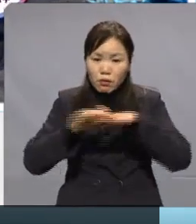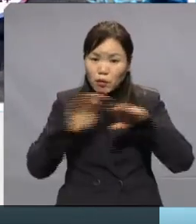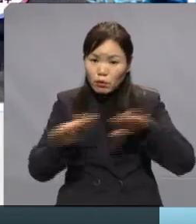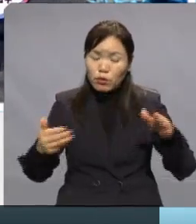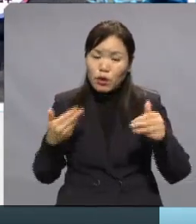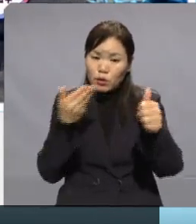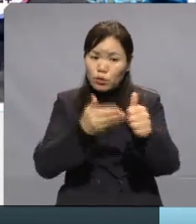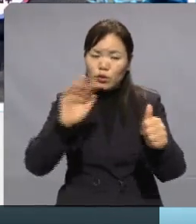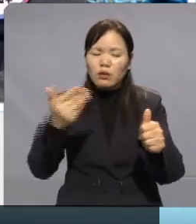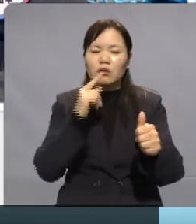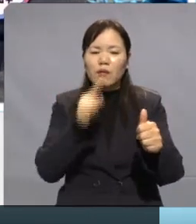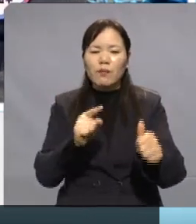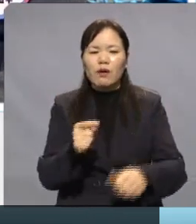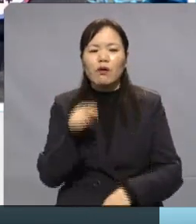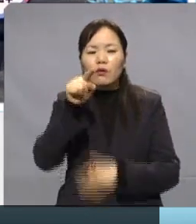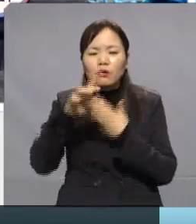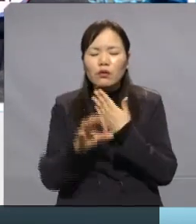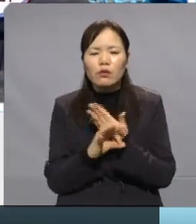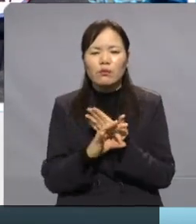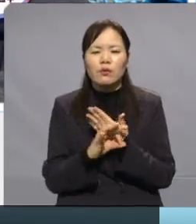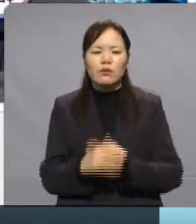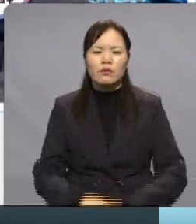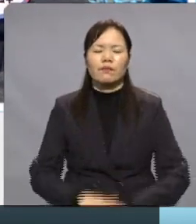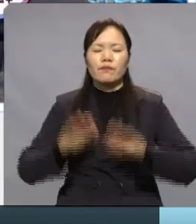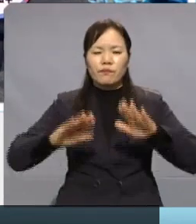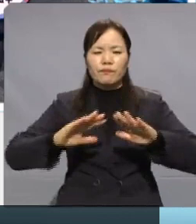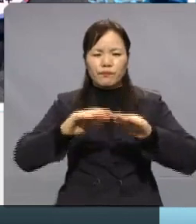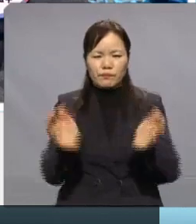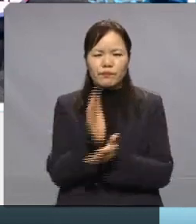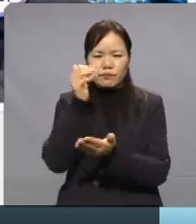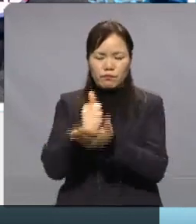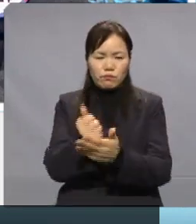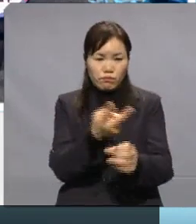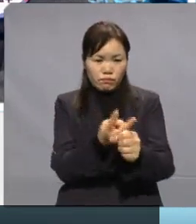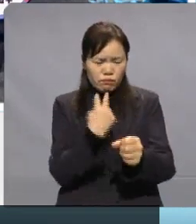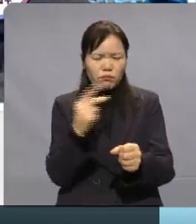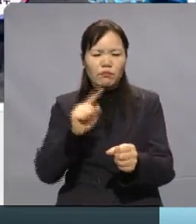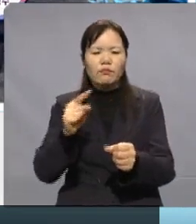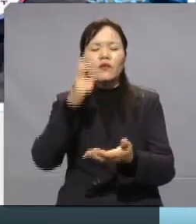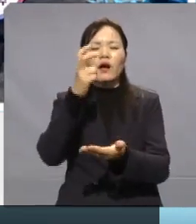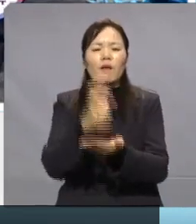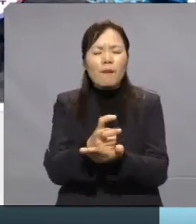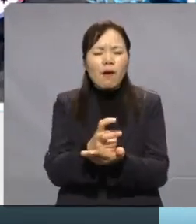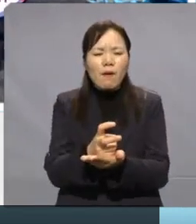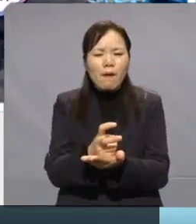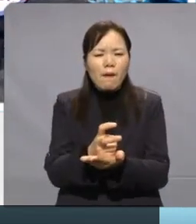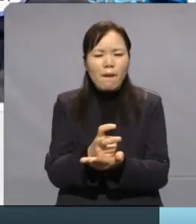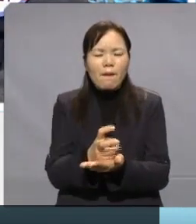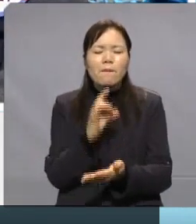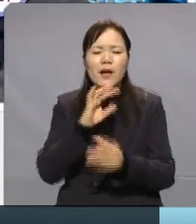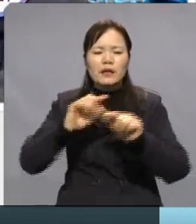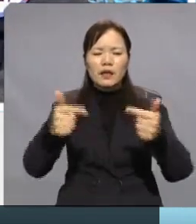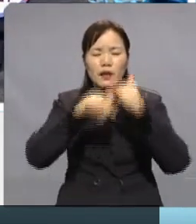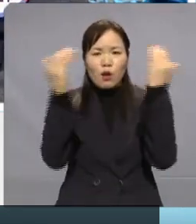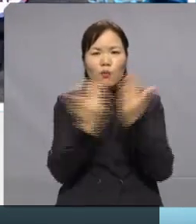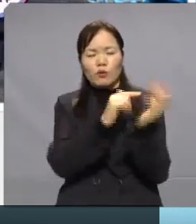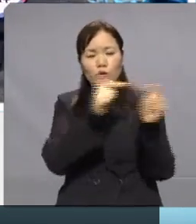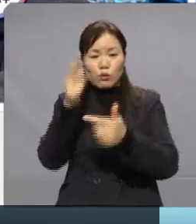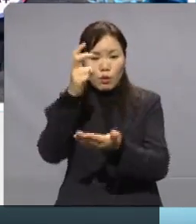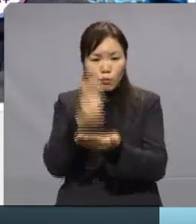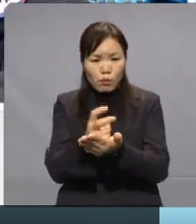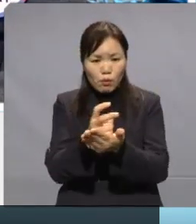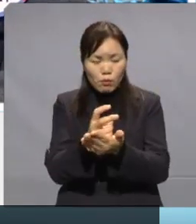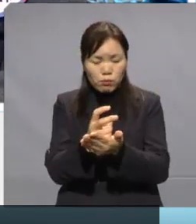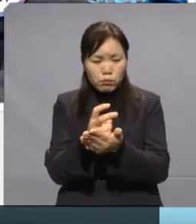거였거든요. 자, 그런 측면에서 본다면 이번 장관 탄핵이 단순한 법리 행위가 아니다. 모든 것을 법으로 재단할